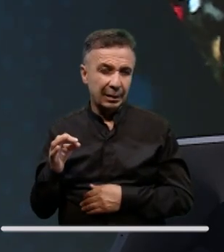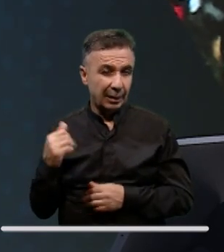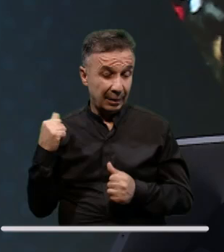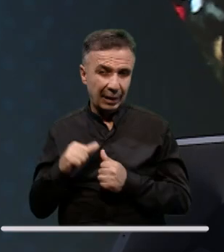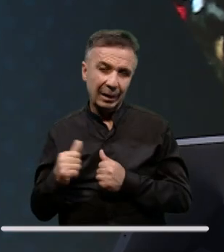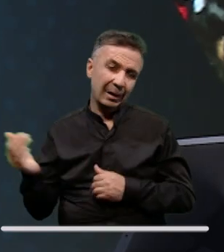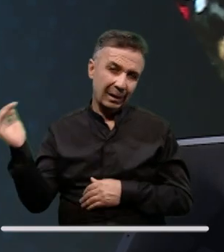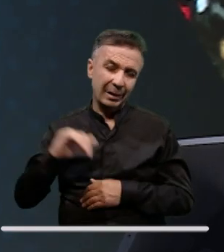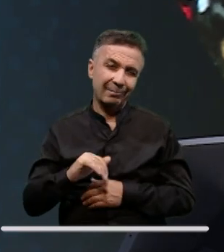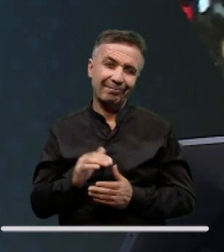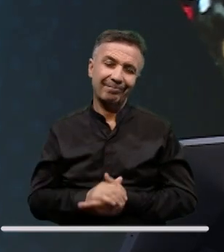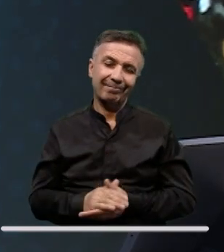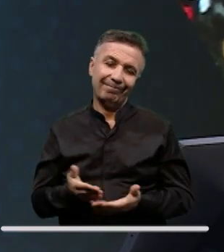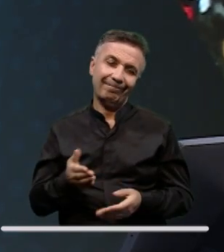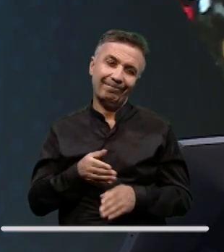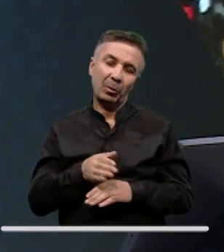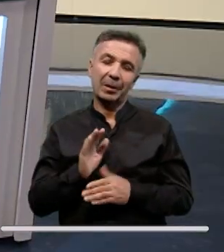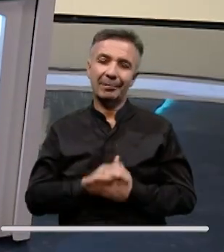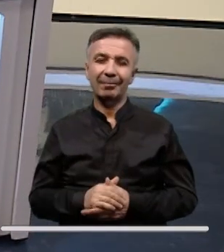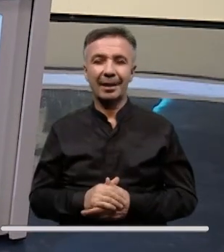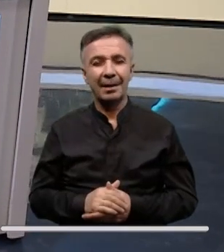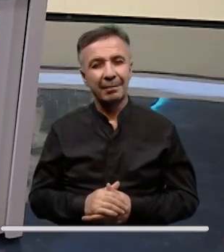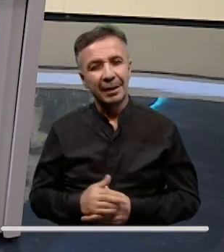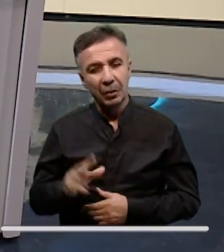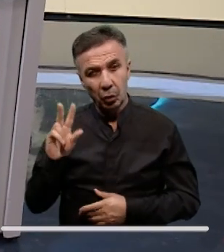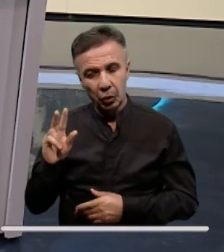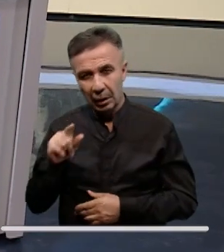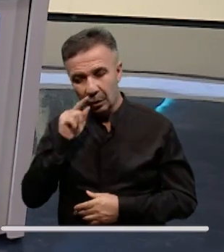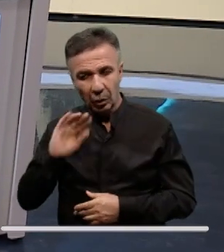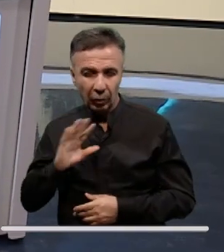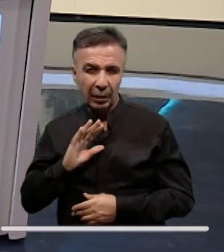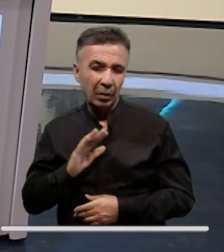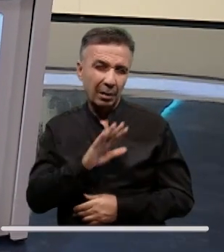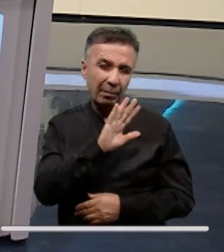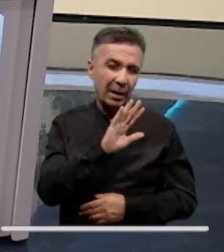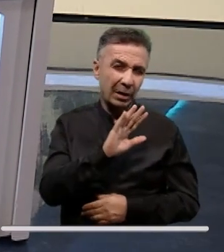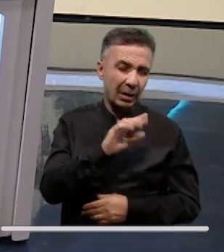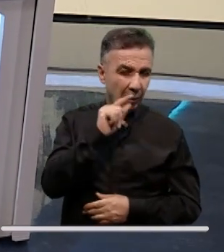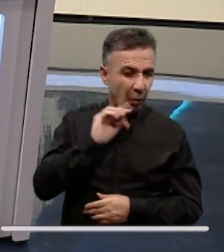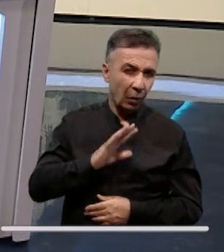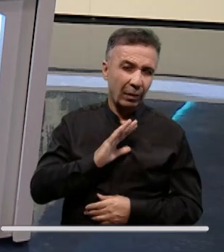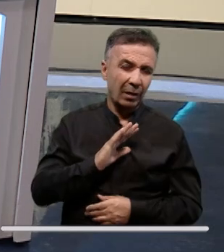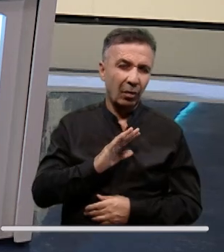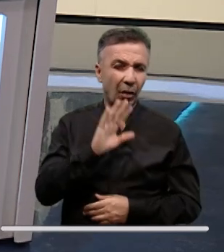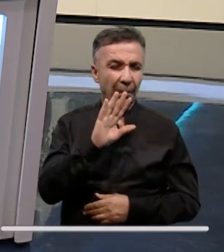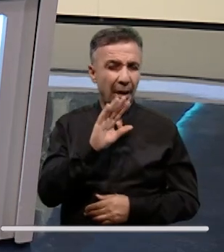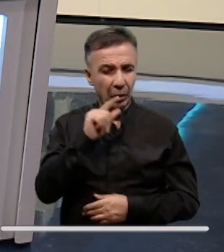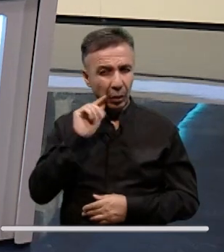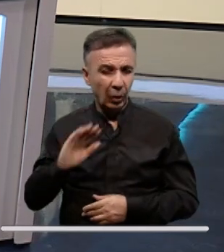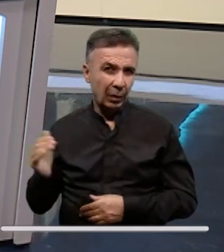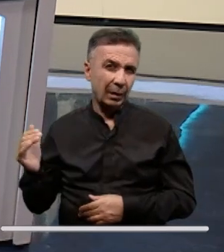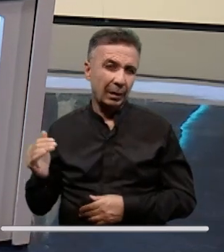hoş da değil Şimdi Furkan kardeşim birisinin ü tane oğlu var öbürünün be tane oğlu var O beş oğluna götürdü sonra ne